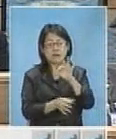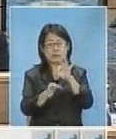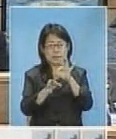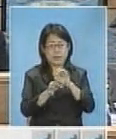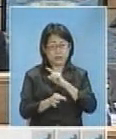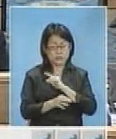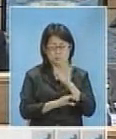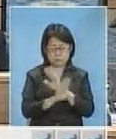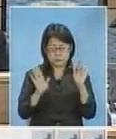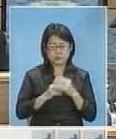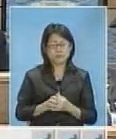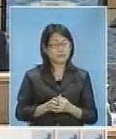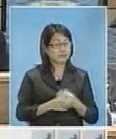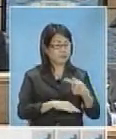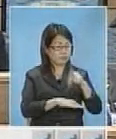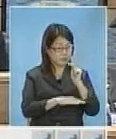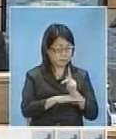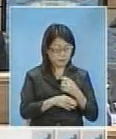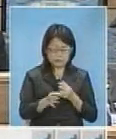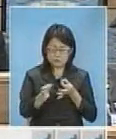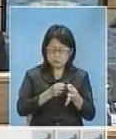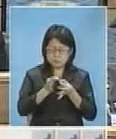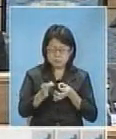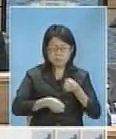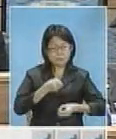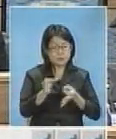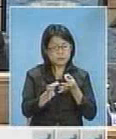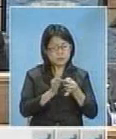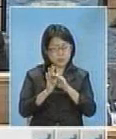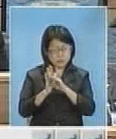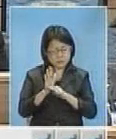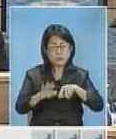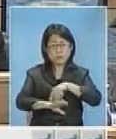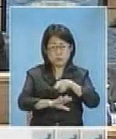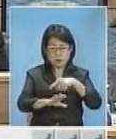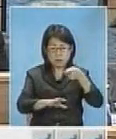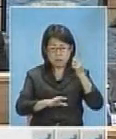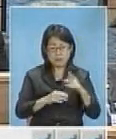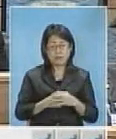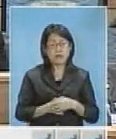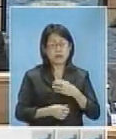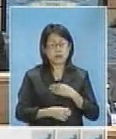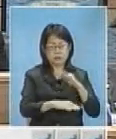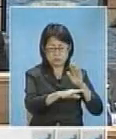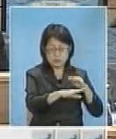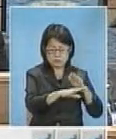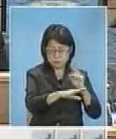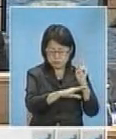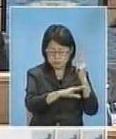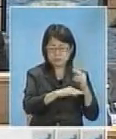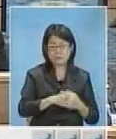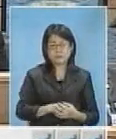ครับผมก็ได้ใช้เวลามาพอสมควรอยากที่จะเน้นอีกครั้งหนึ่งนะครับว่